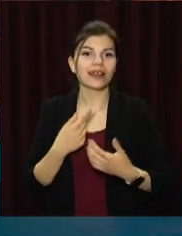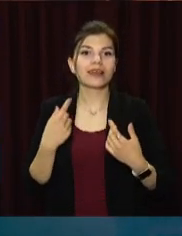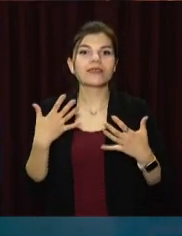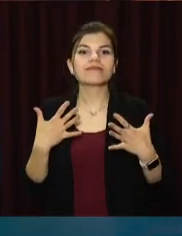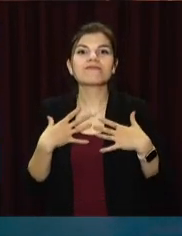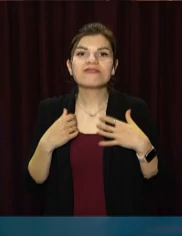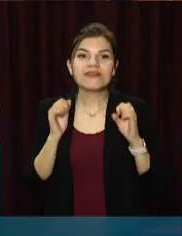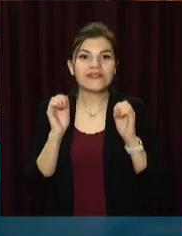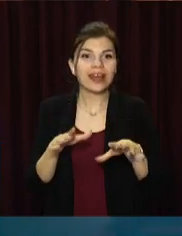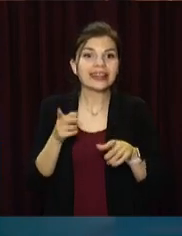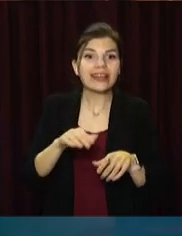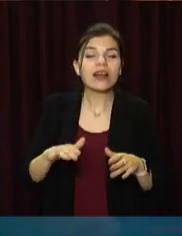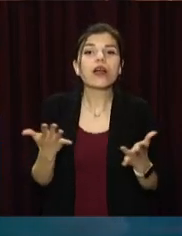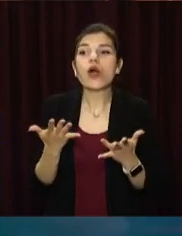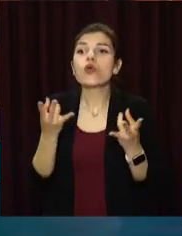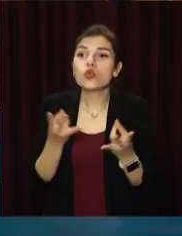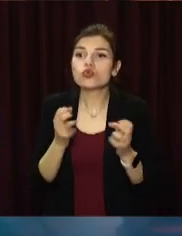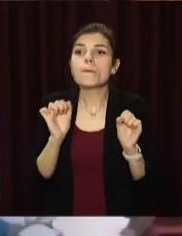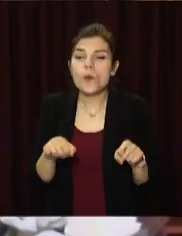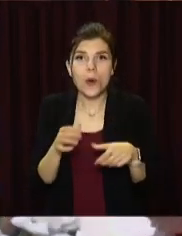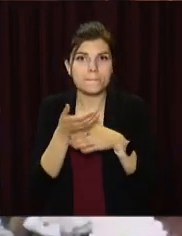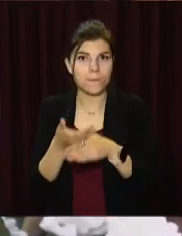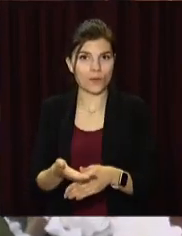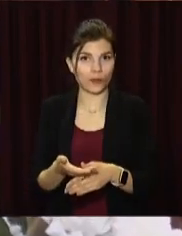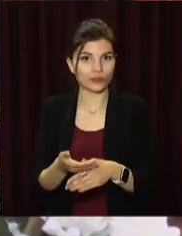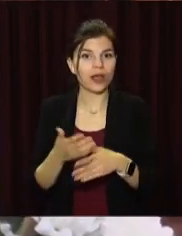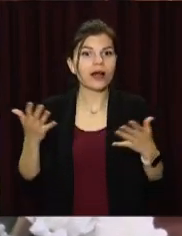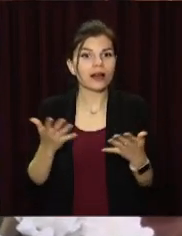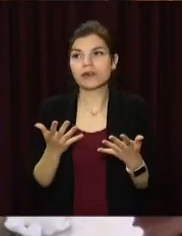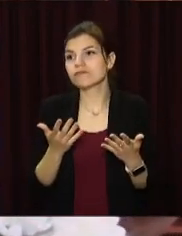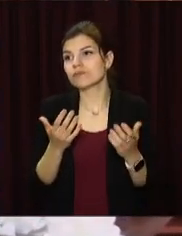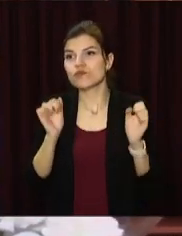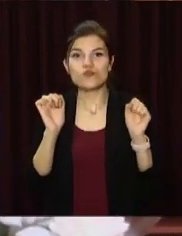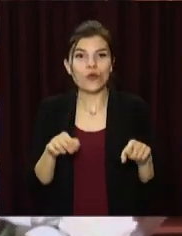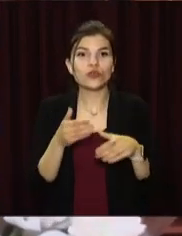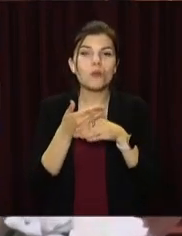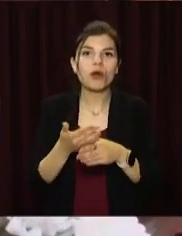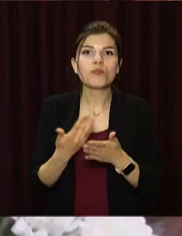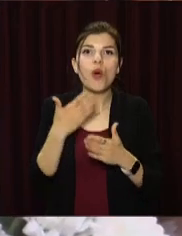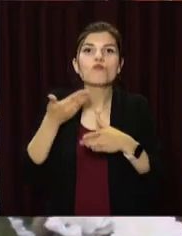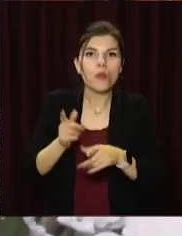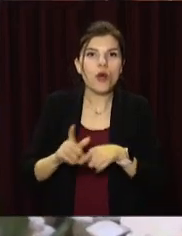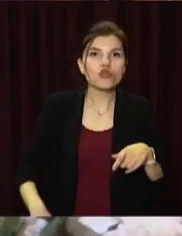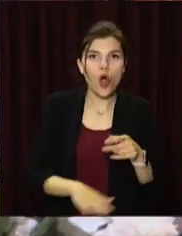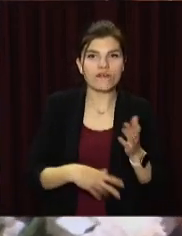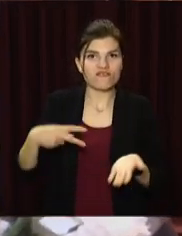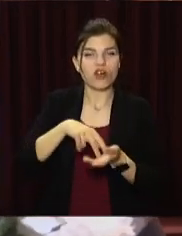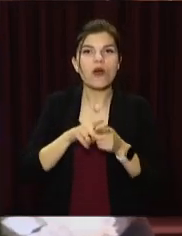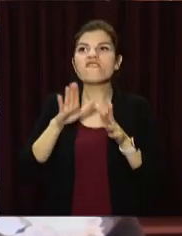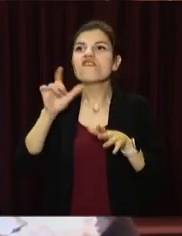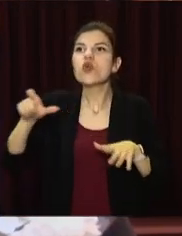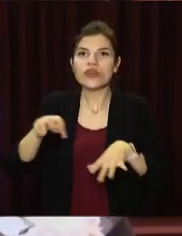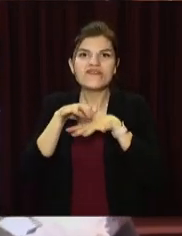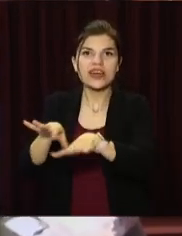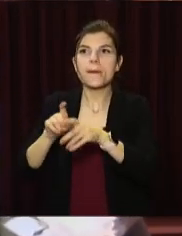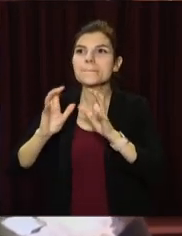детей, которым нужно, можно помочь, которым нужно помочь поставить на ноги, вивести в люди, вивести в